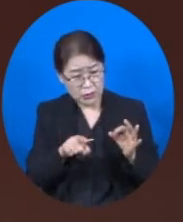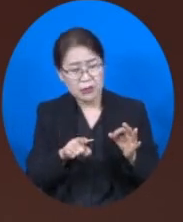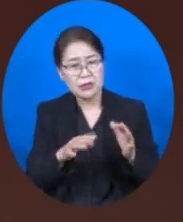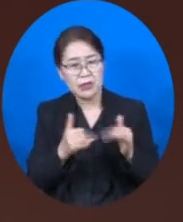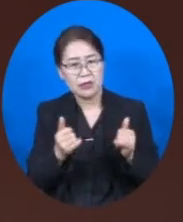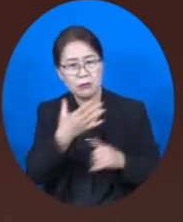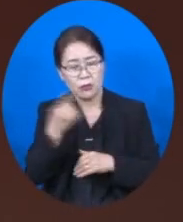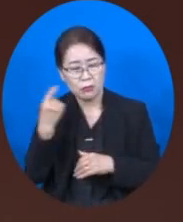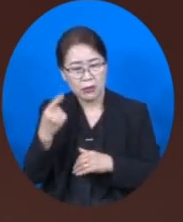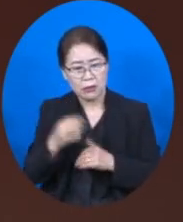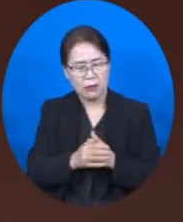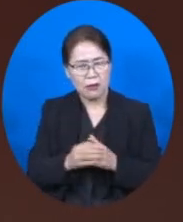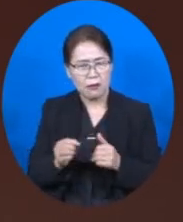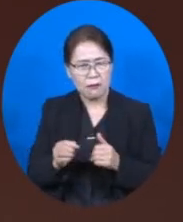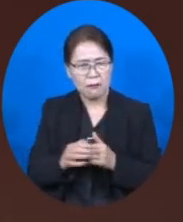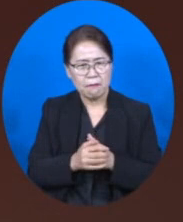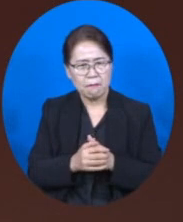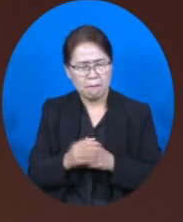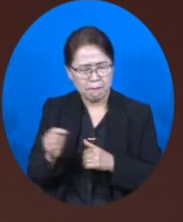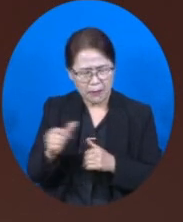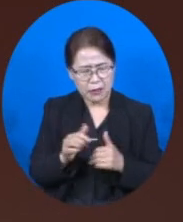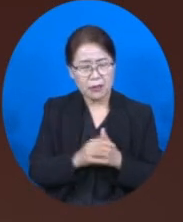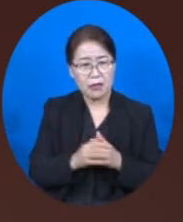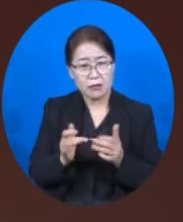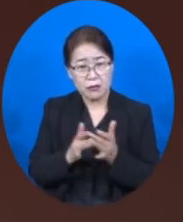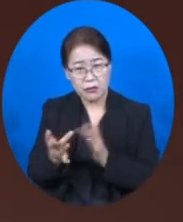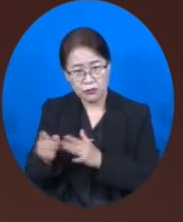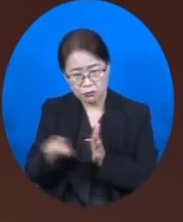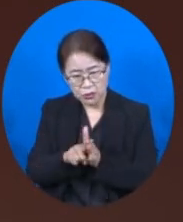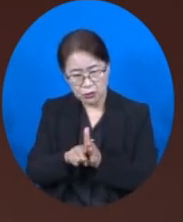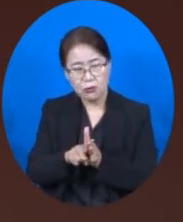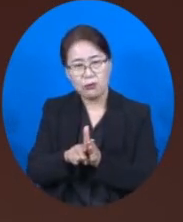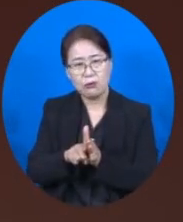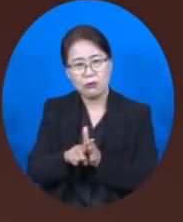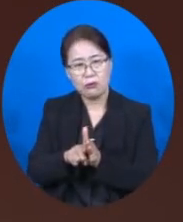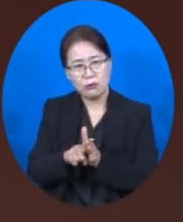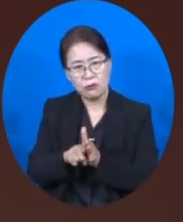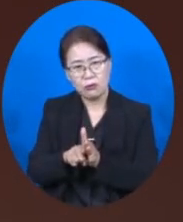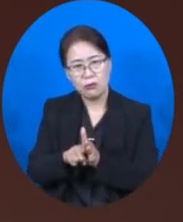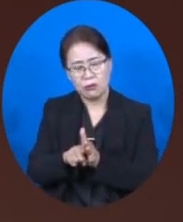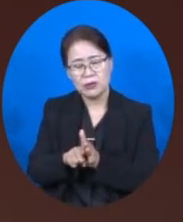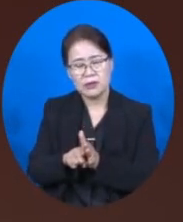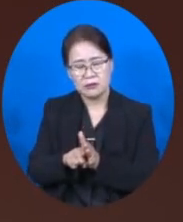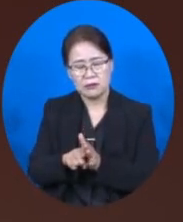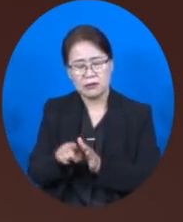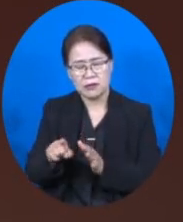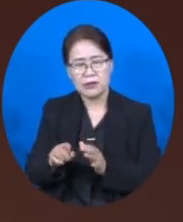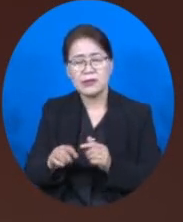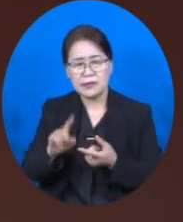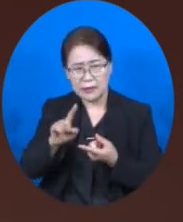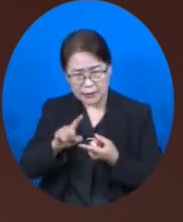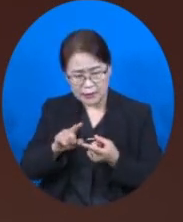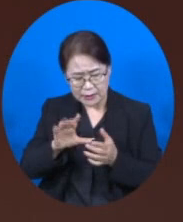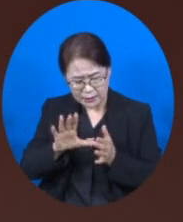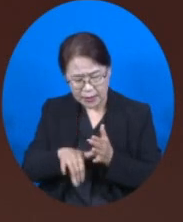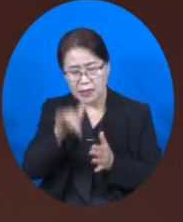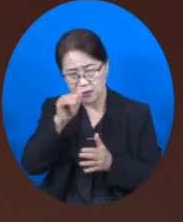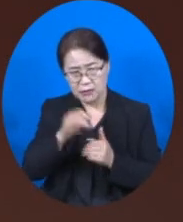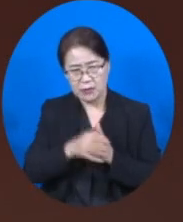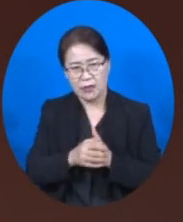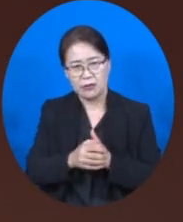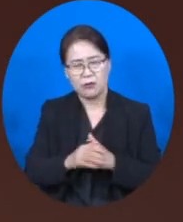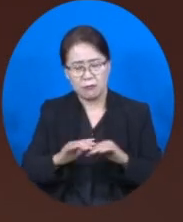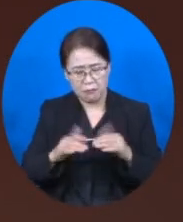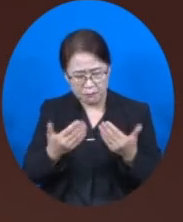사람이 복음 앞에서 너무나 빨리 반응하고 너무나 쉽게 예수님을 영접하는 경우들이 있어요 근데 반대의 사람도